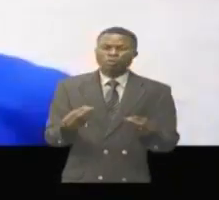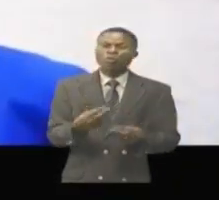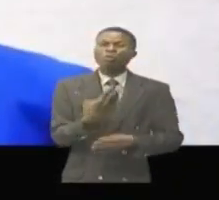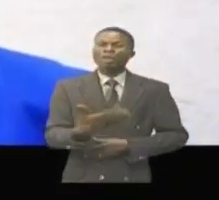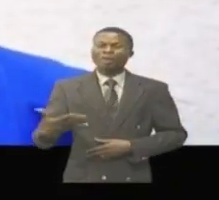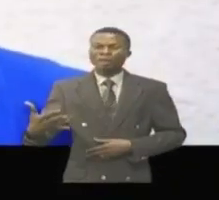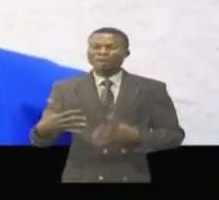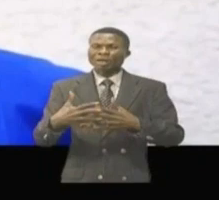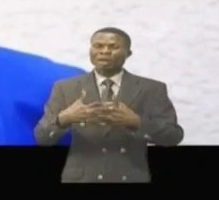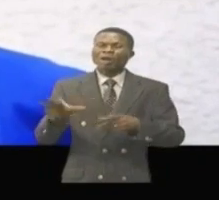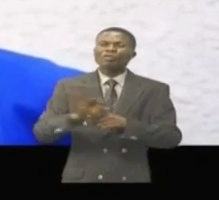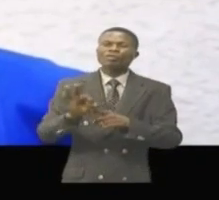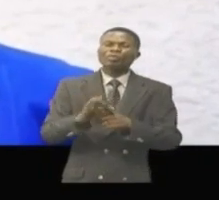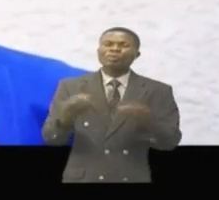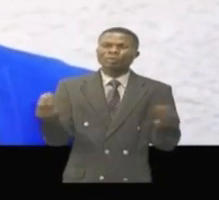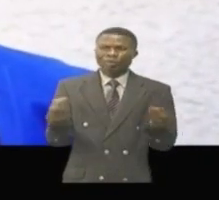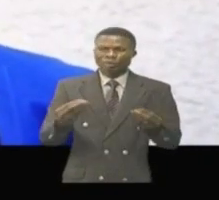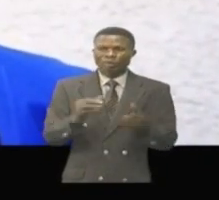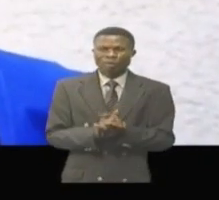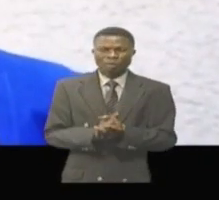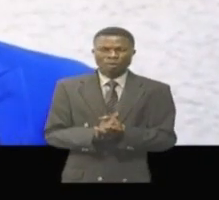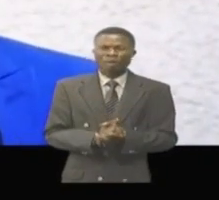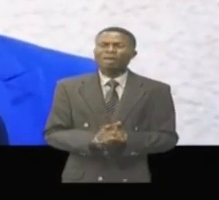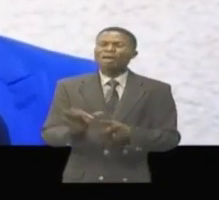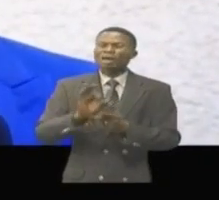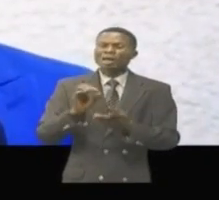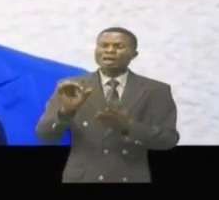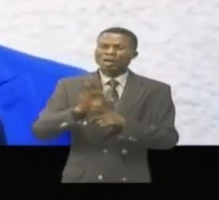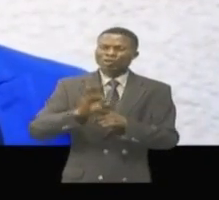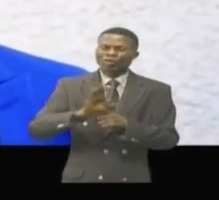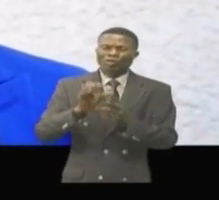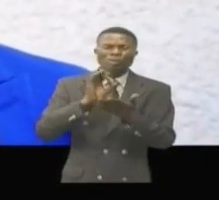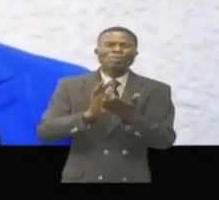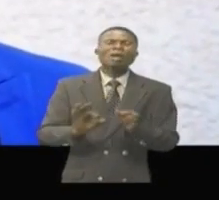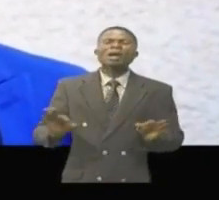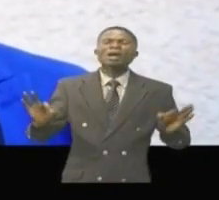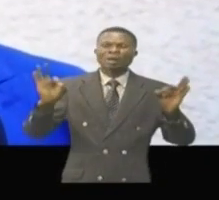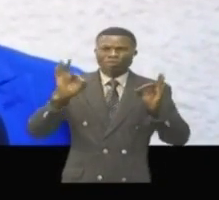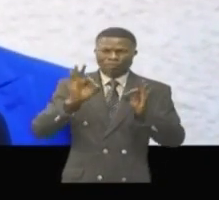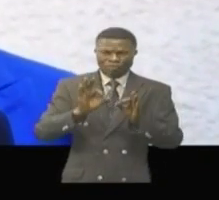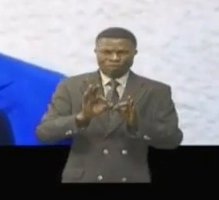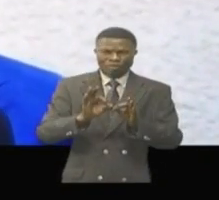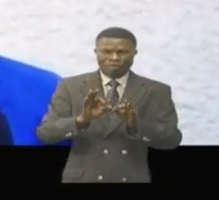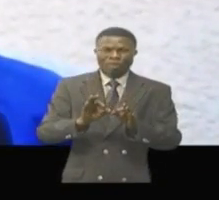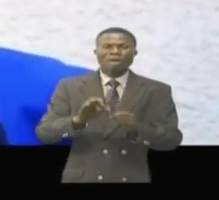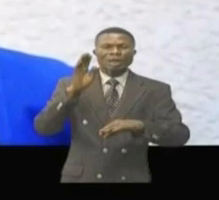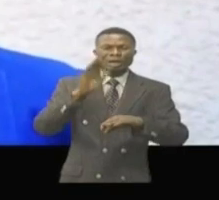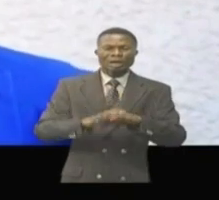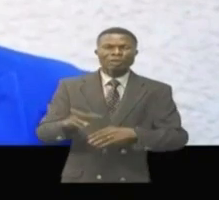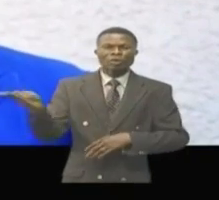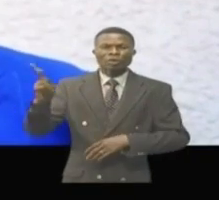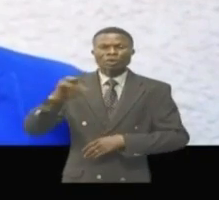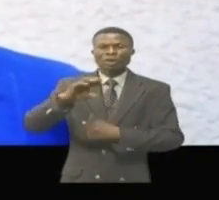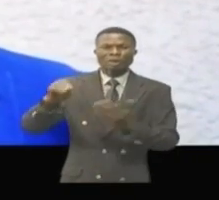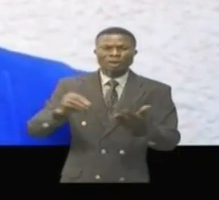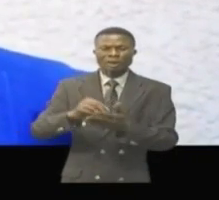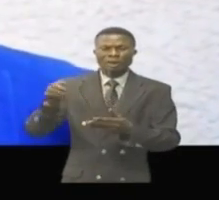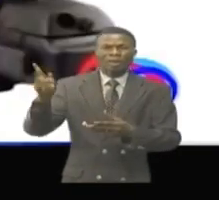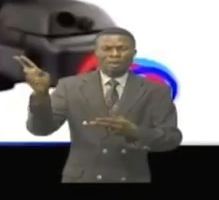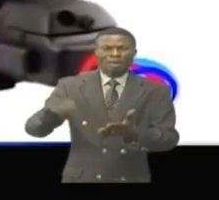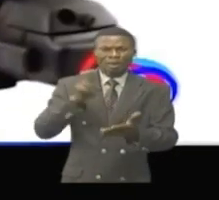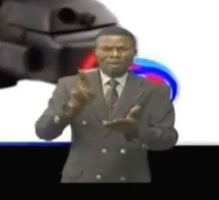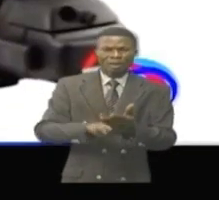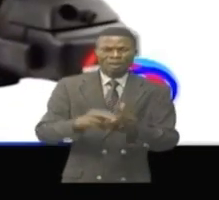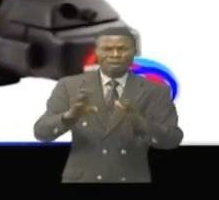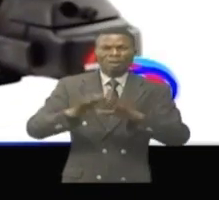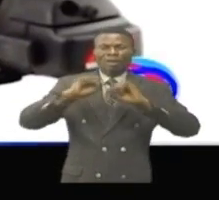Atelier. Nous disons d'abord un grand merci à la direction générale du Samapé qui a pensé aujourd'hui au Kassai Central parce qu'il a signé un protocole d'accord avec une